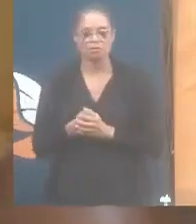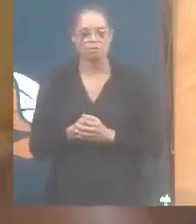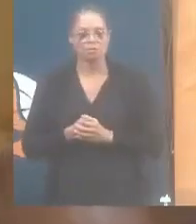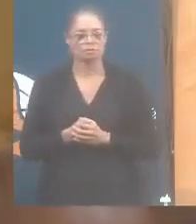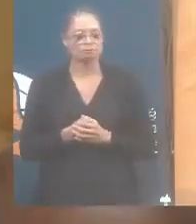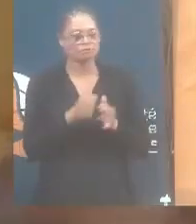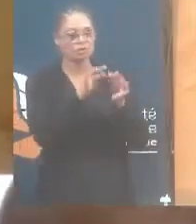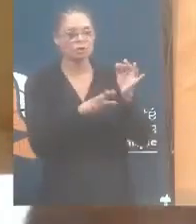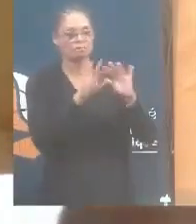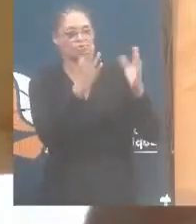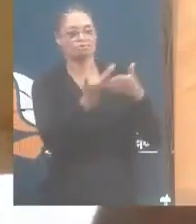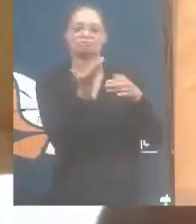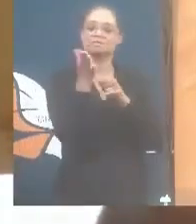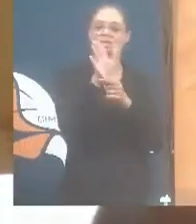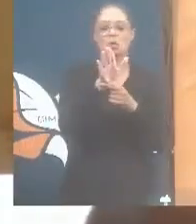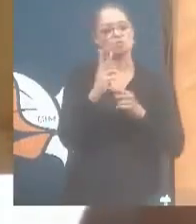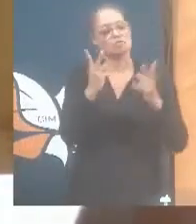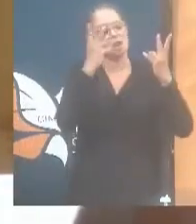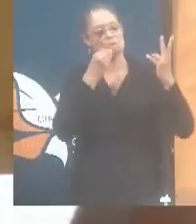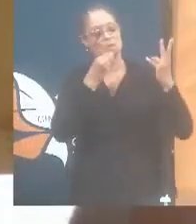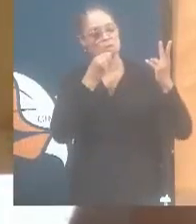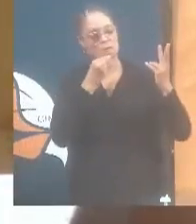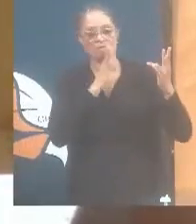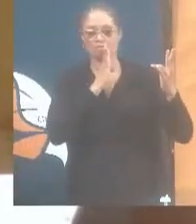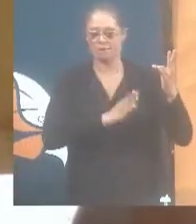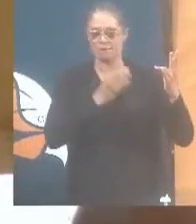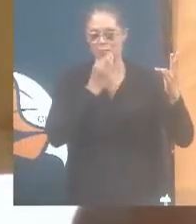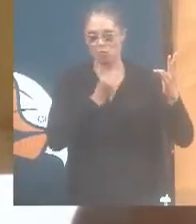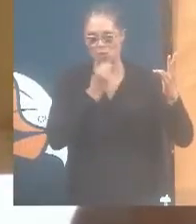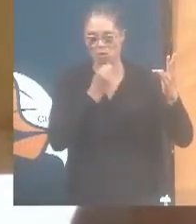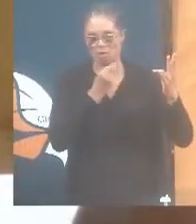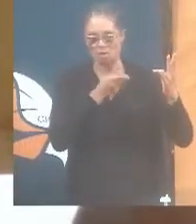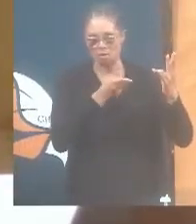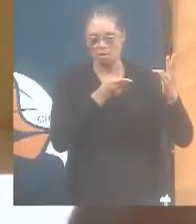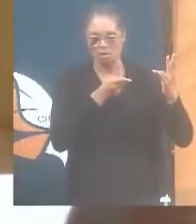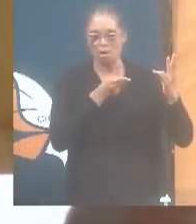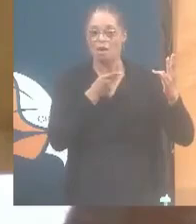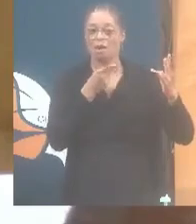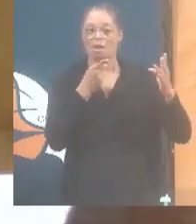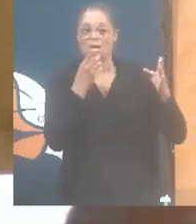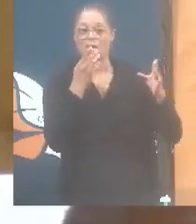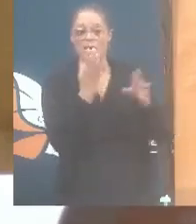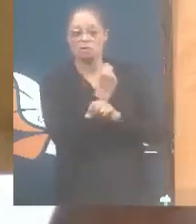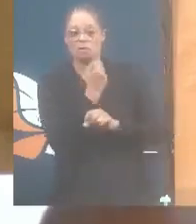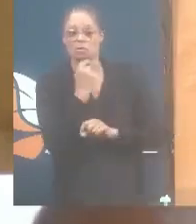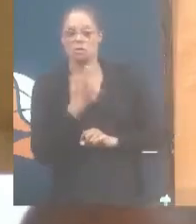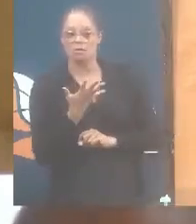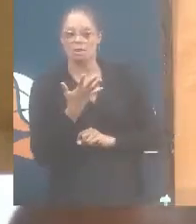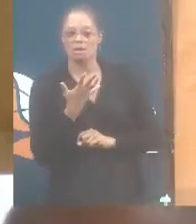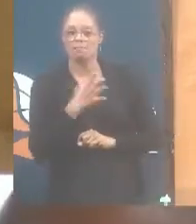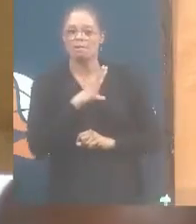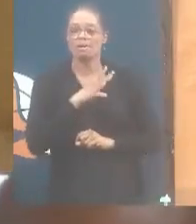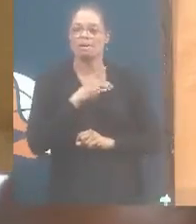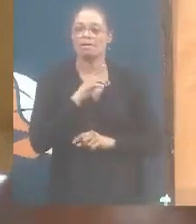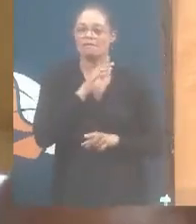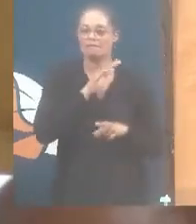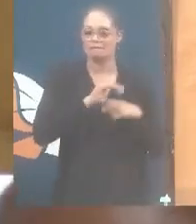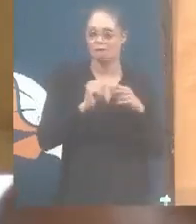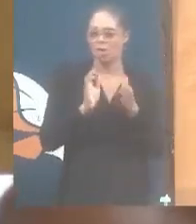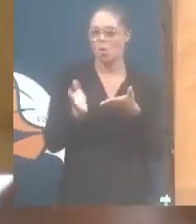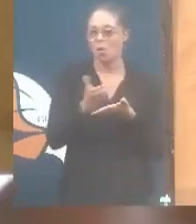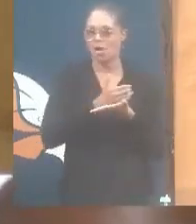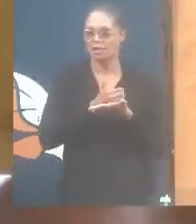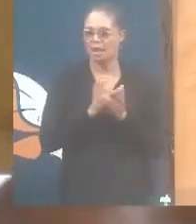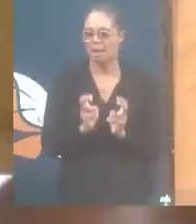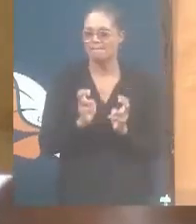comme un résultat vertueux, il a été obtenu, selon nous, par une majoration des recettes,